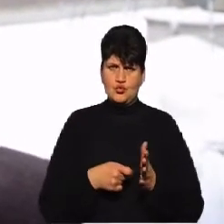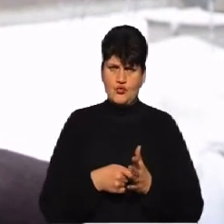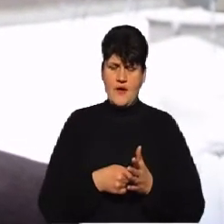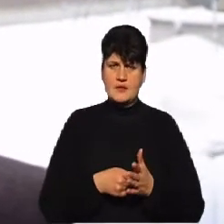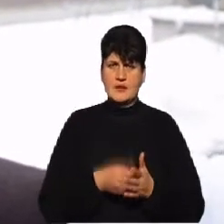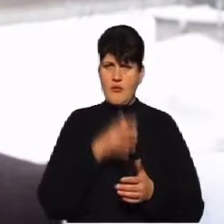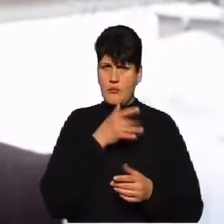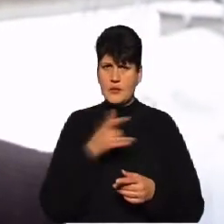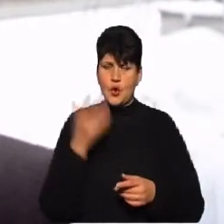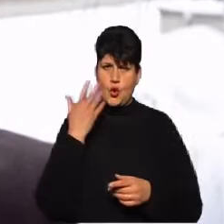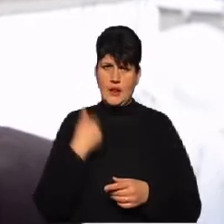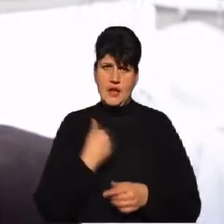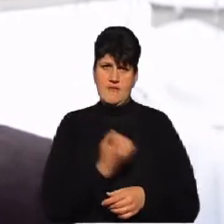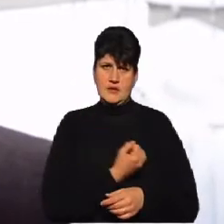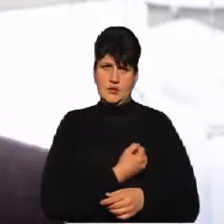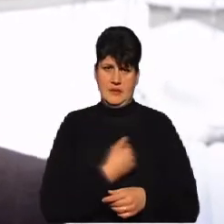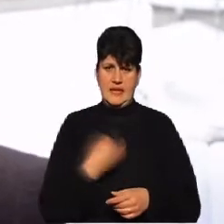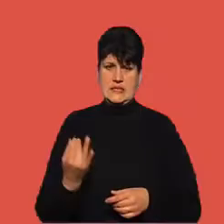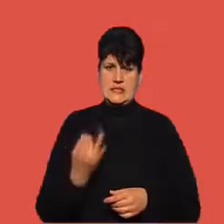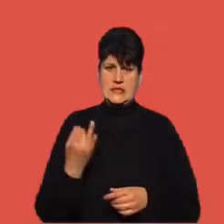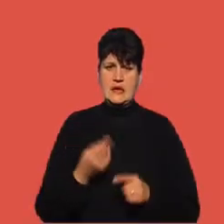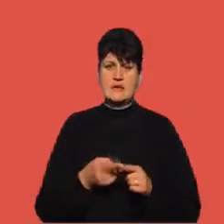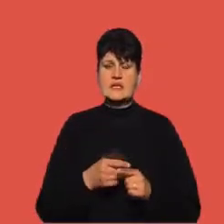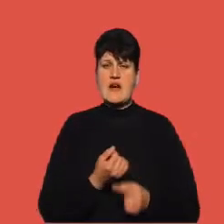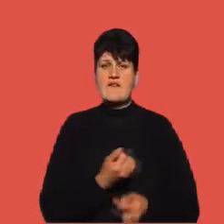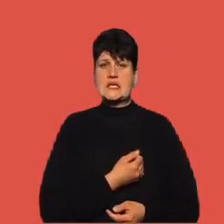провакцинуюся. Бо зараз мене якраз цікавиться вакцинація.